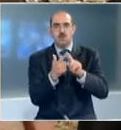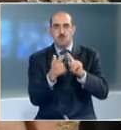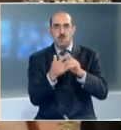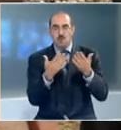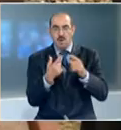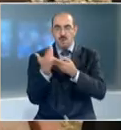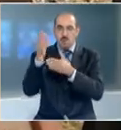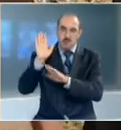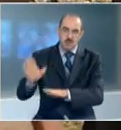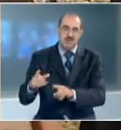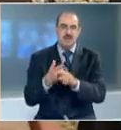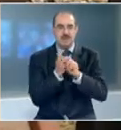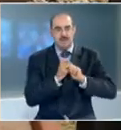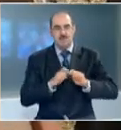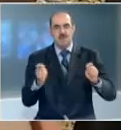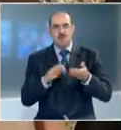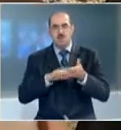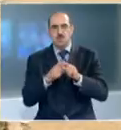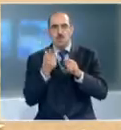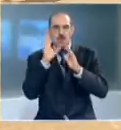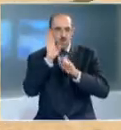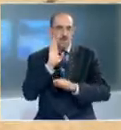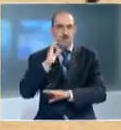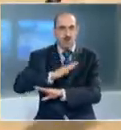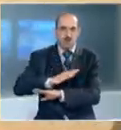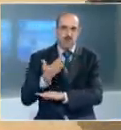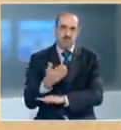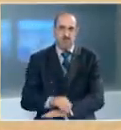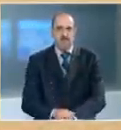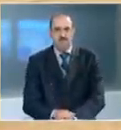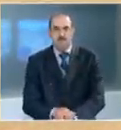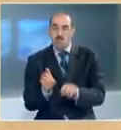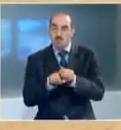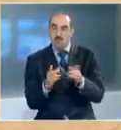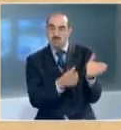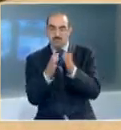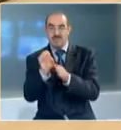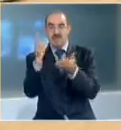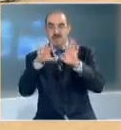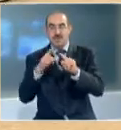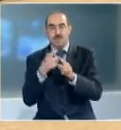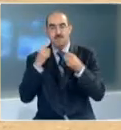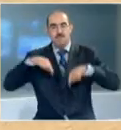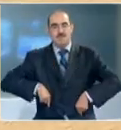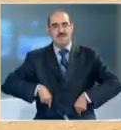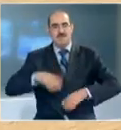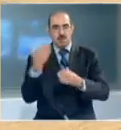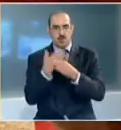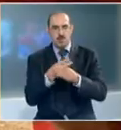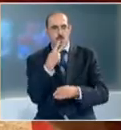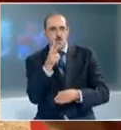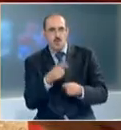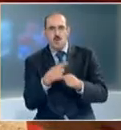على احترام الانضباط. وعلى هامش الملتقى تابعت وزيرة التربية امتحان